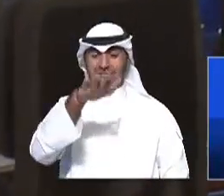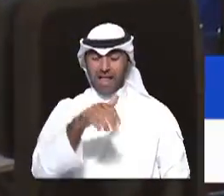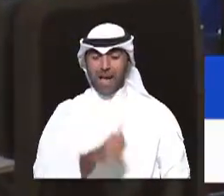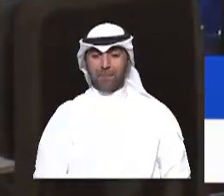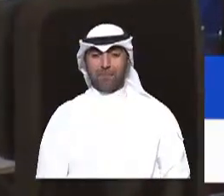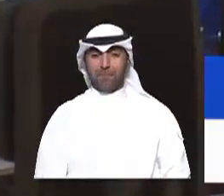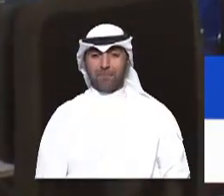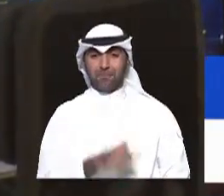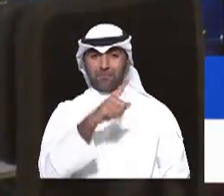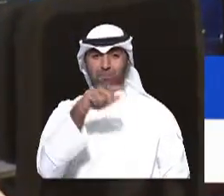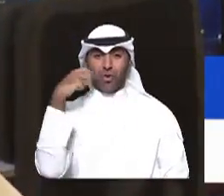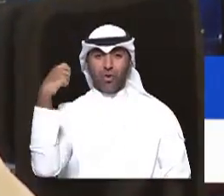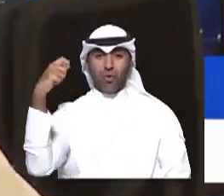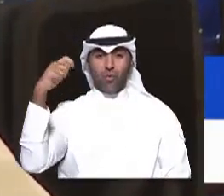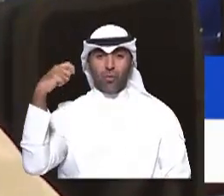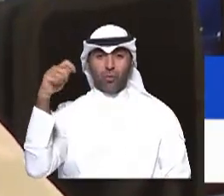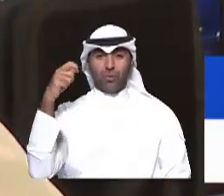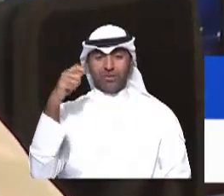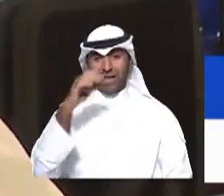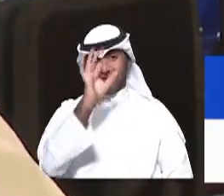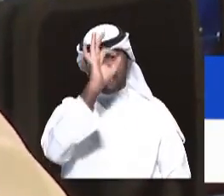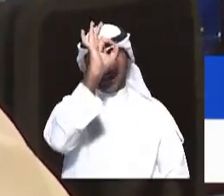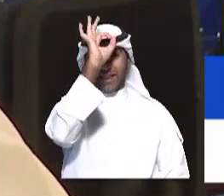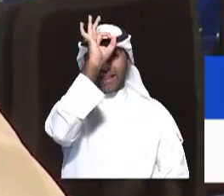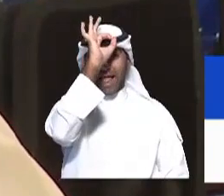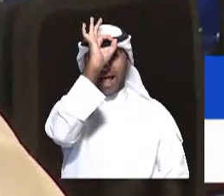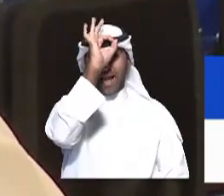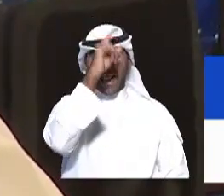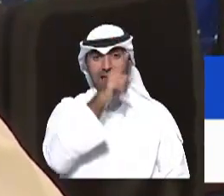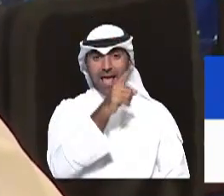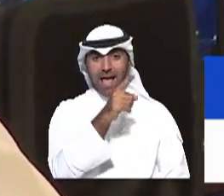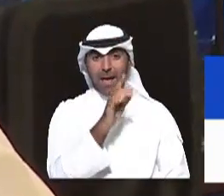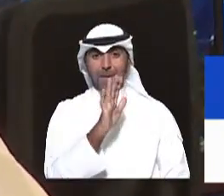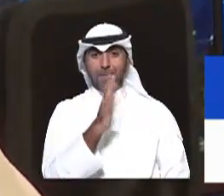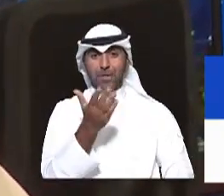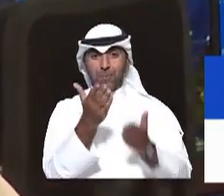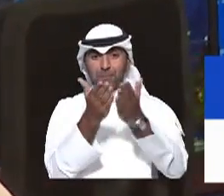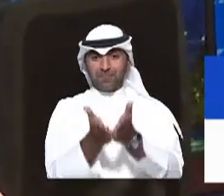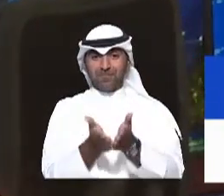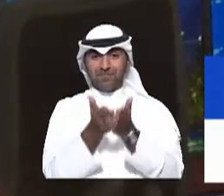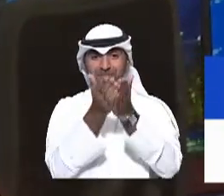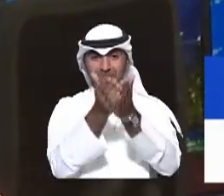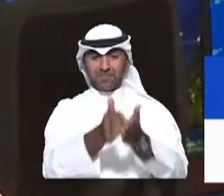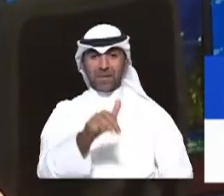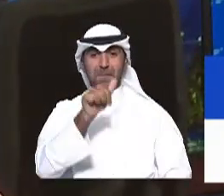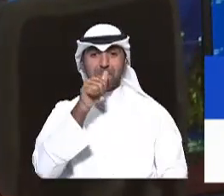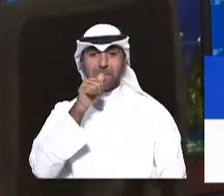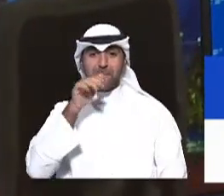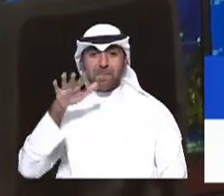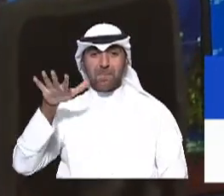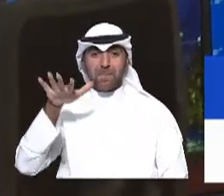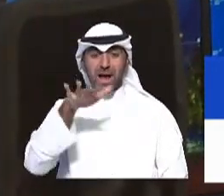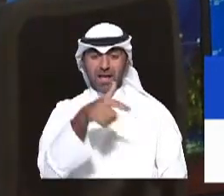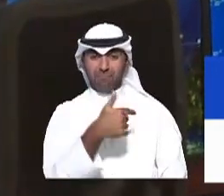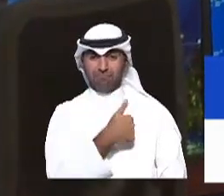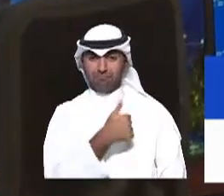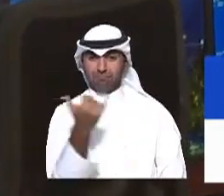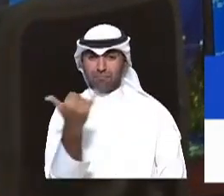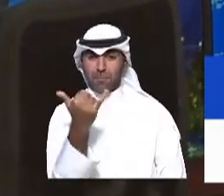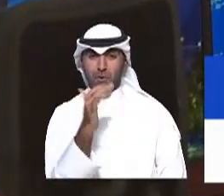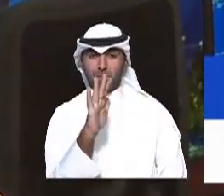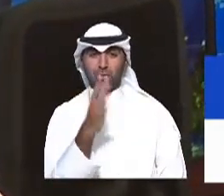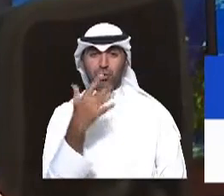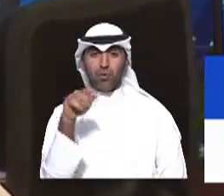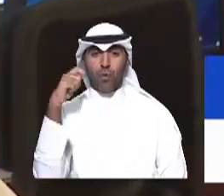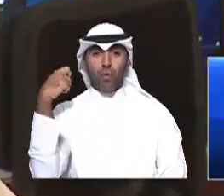مثل ما تفضلت هي حماية المياه الإقليمية من التهريب بأشتى أنواعه ومكافحة التسلل وإسناد الجهات